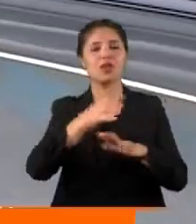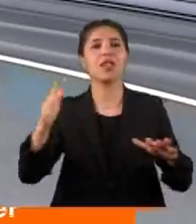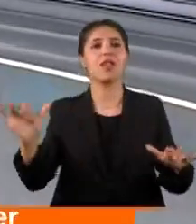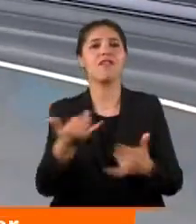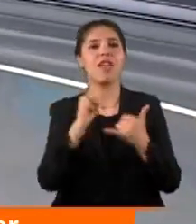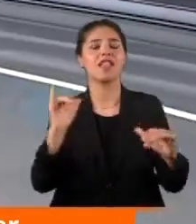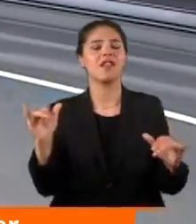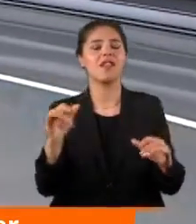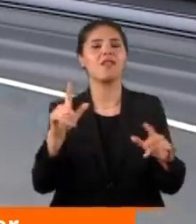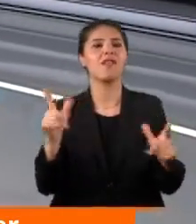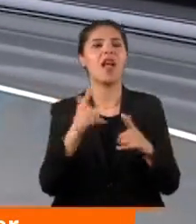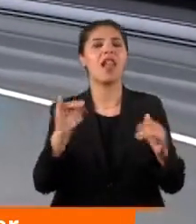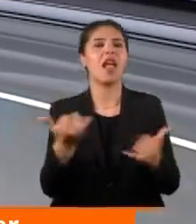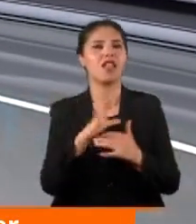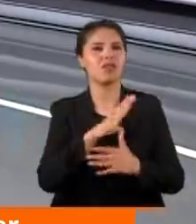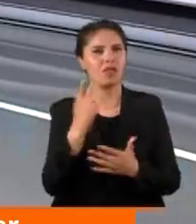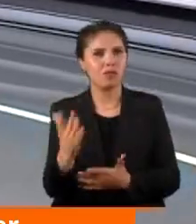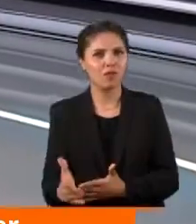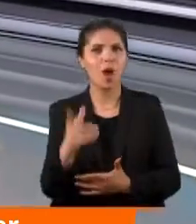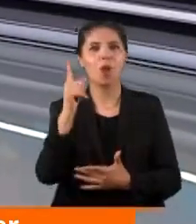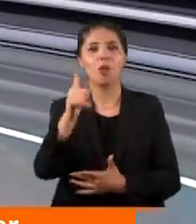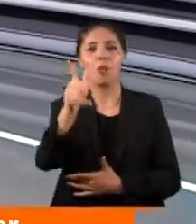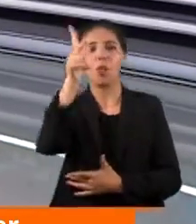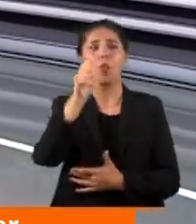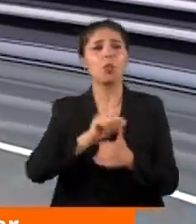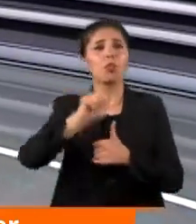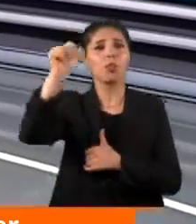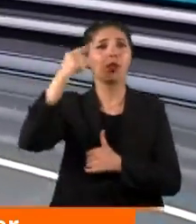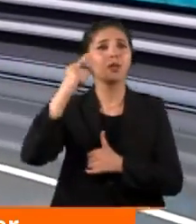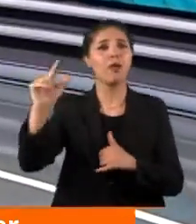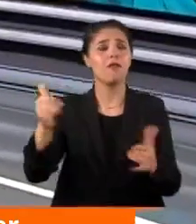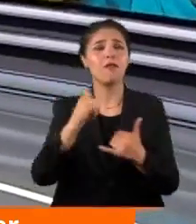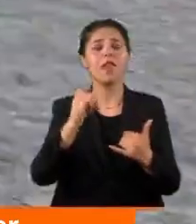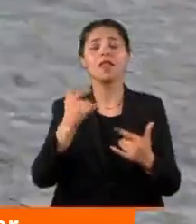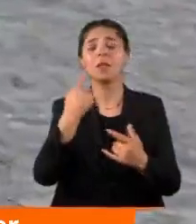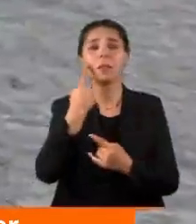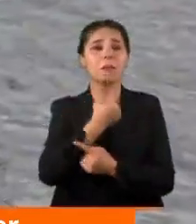3400 metrede yükseklikte düzenlenen festivalde ortaya çok renkli görüntüler çıktı